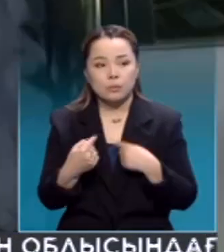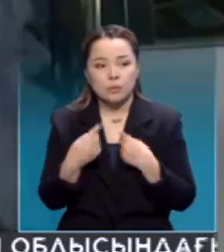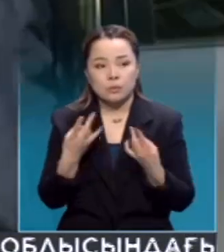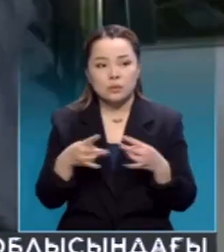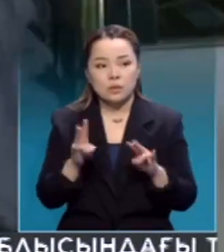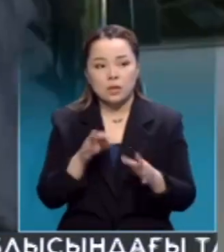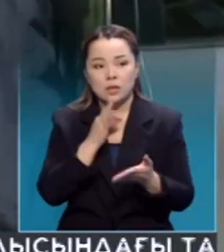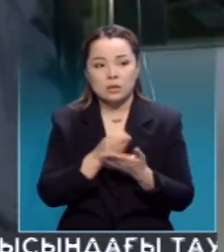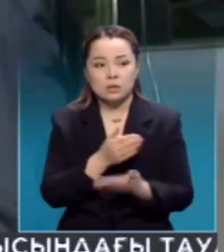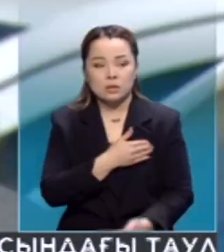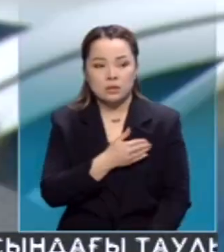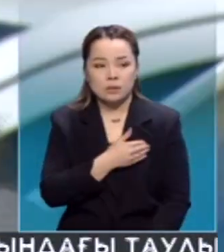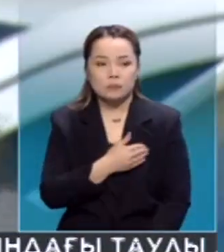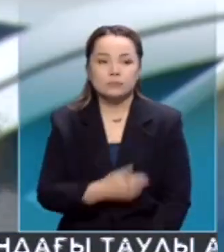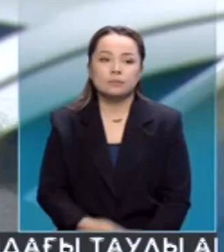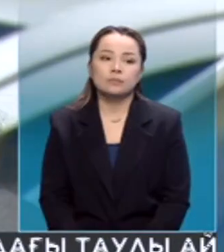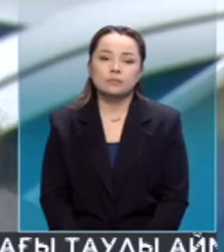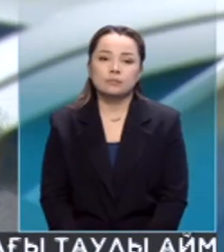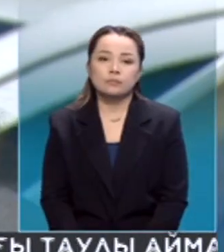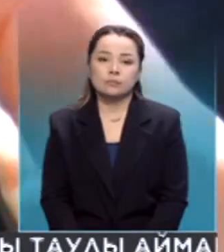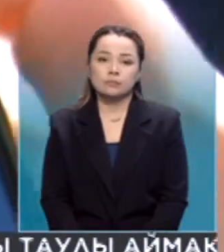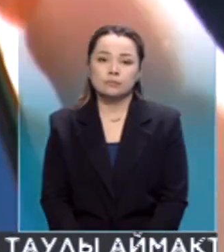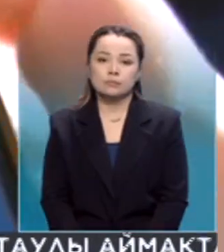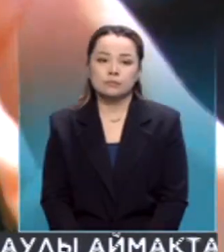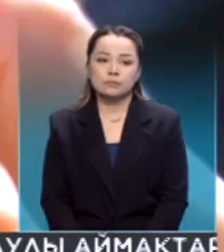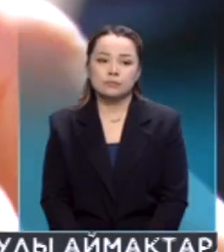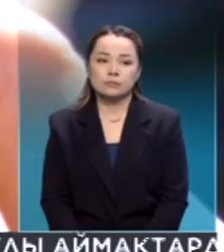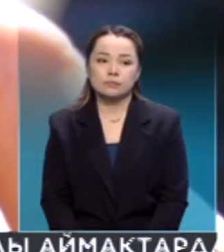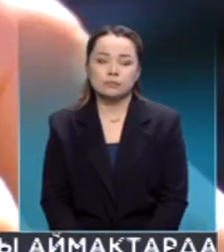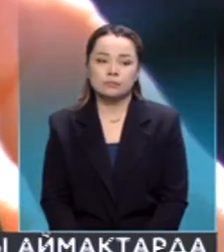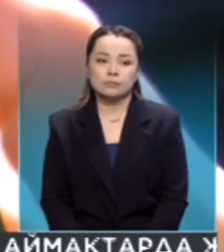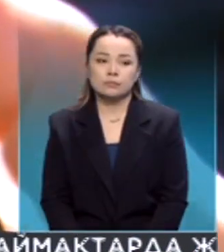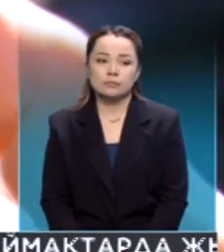деп опық жеп қалмаса екен дейді. Алматыдан Нұрсұлтан Тілектес, Сержан Жаңбырбай, Ұлттық арна.